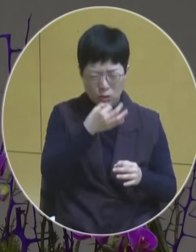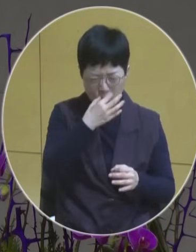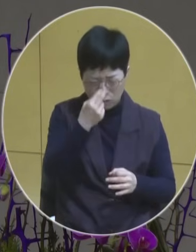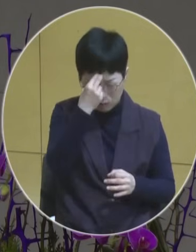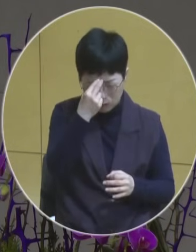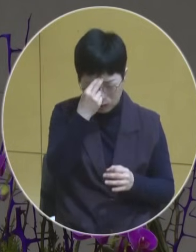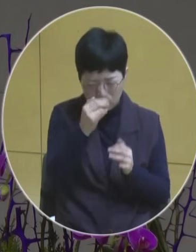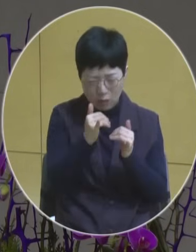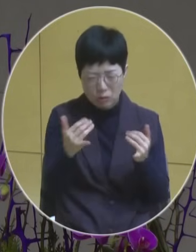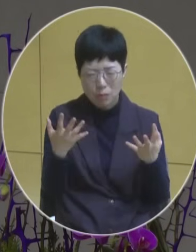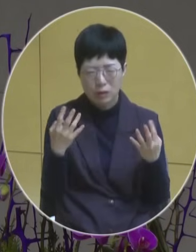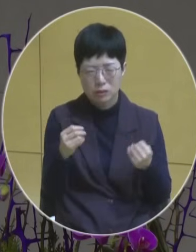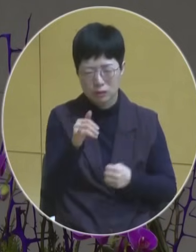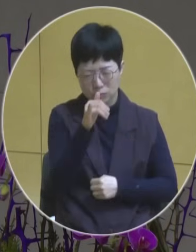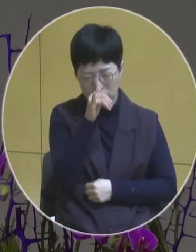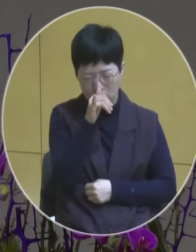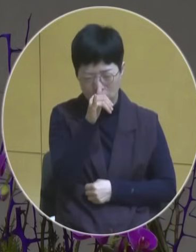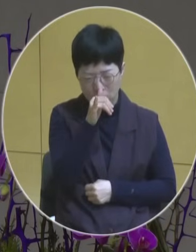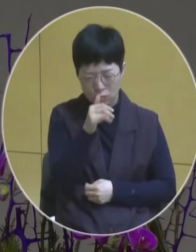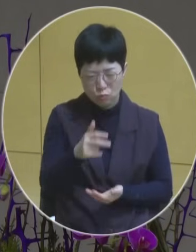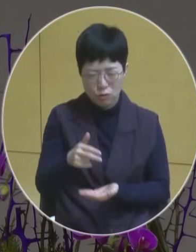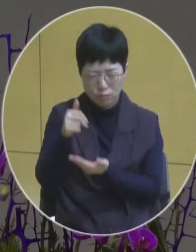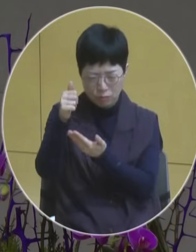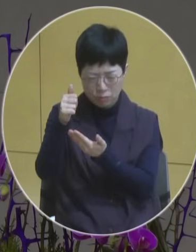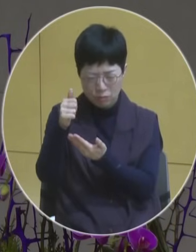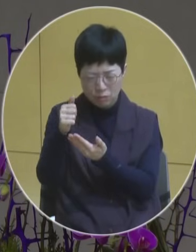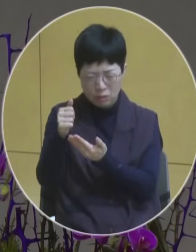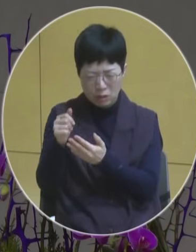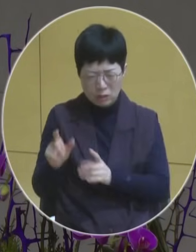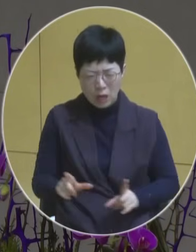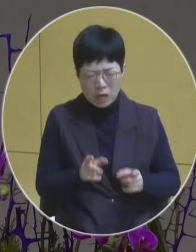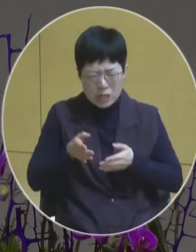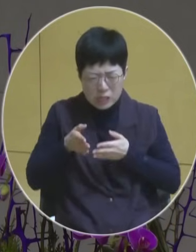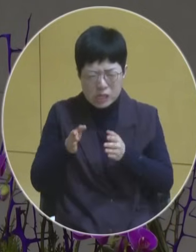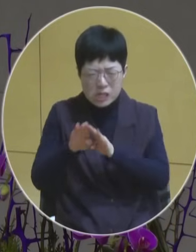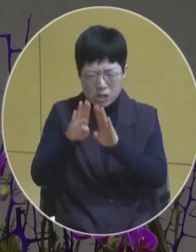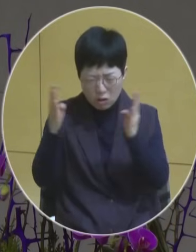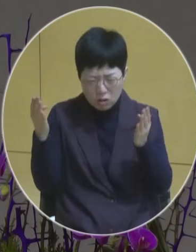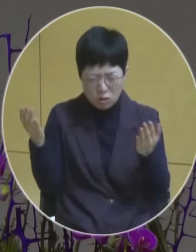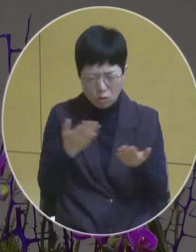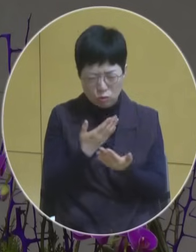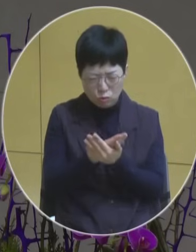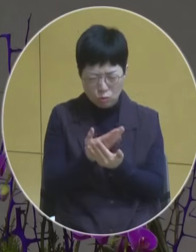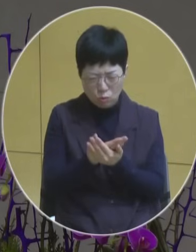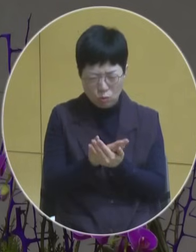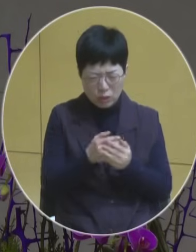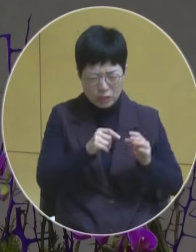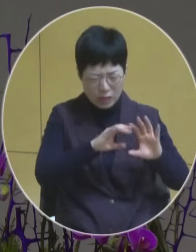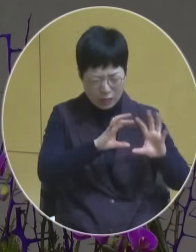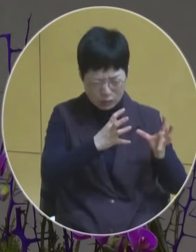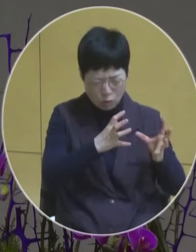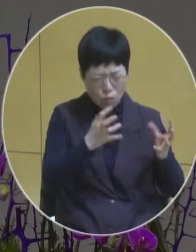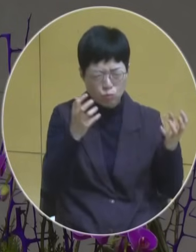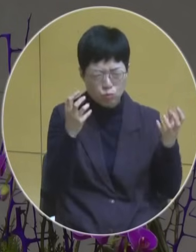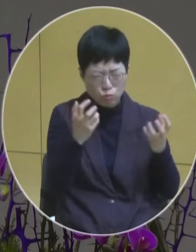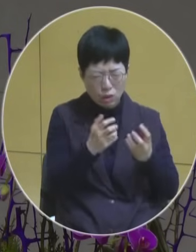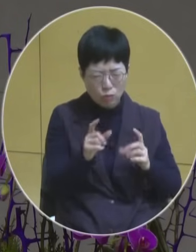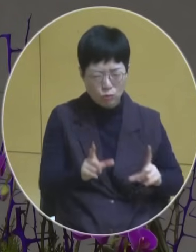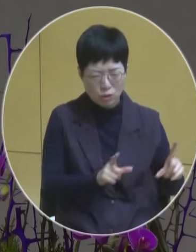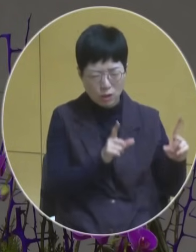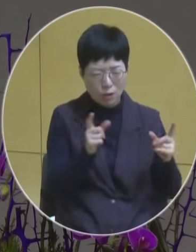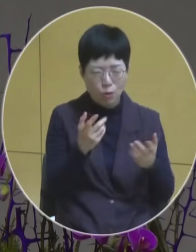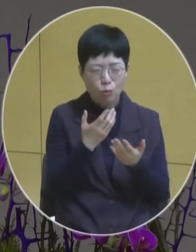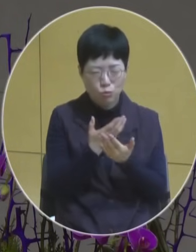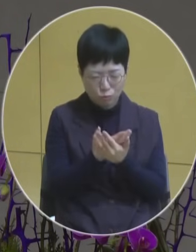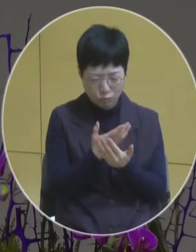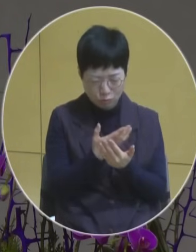힘들어하는 지체들이 많이 있습니다. 주님, 살 길을 열어주시어 이 땅에 살지만 풍성히 누리며 사는 우리 성도들 될 수